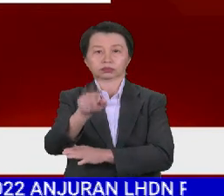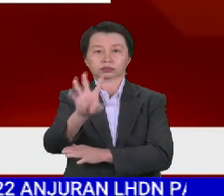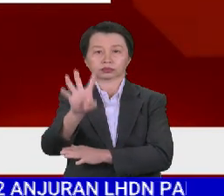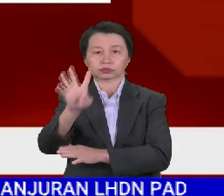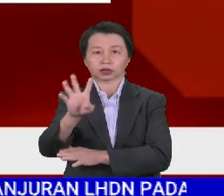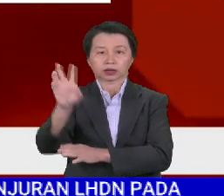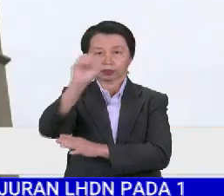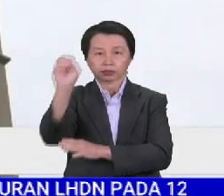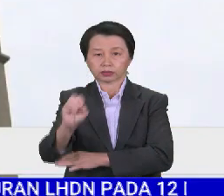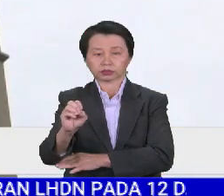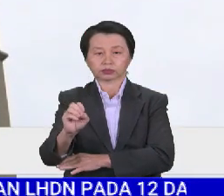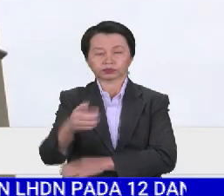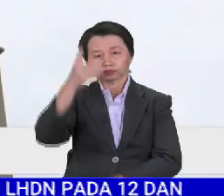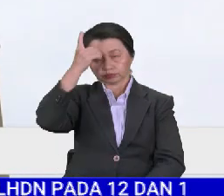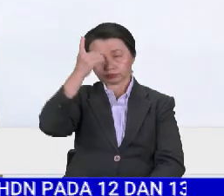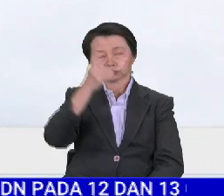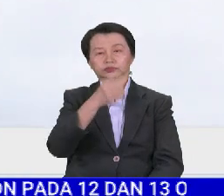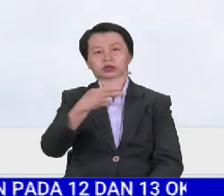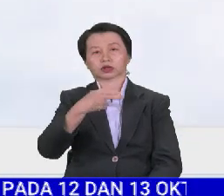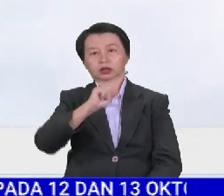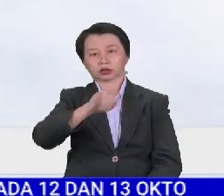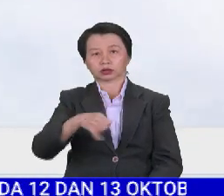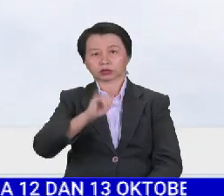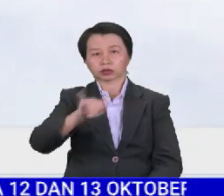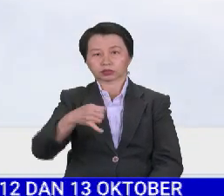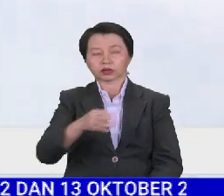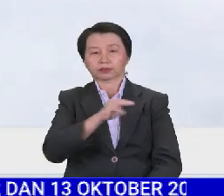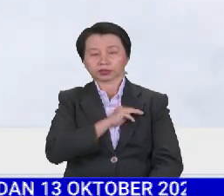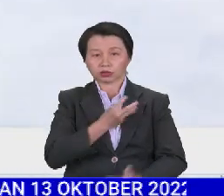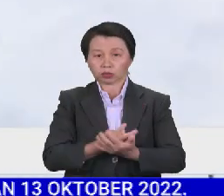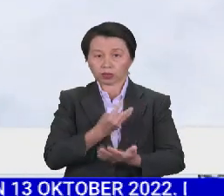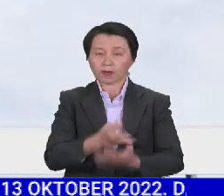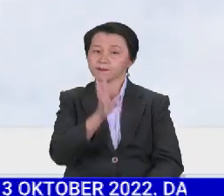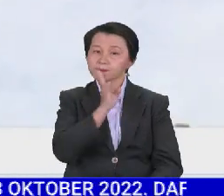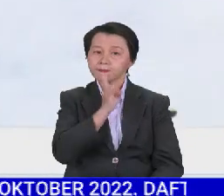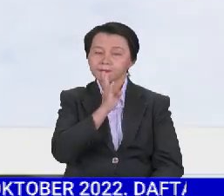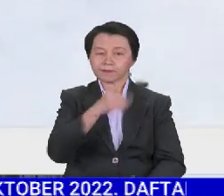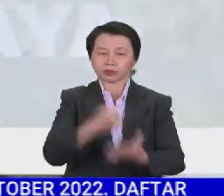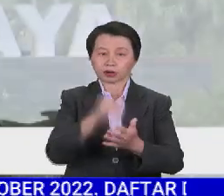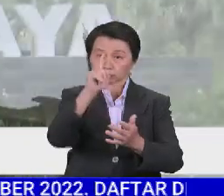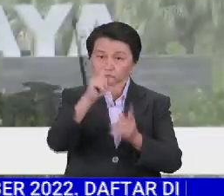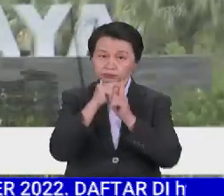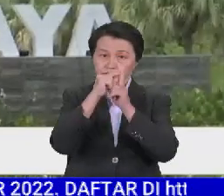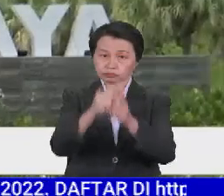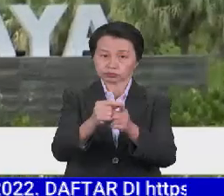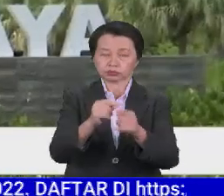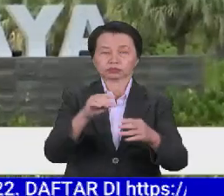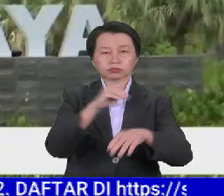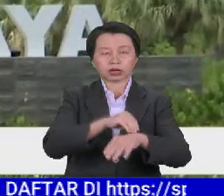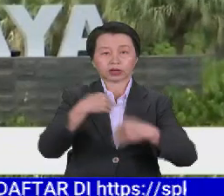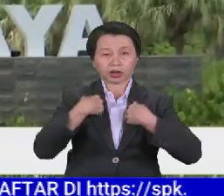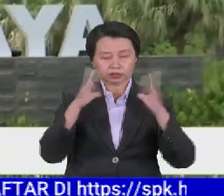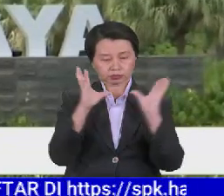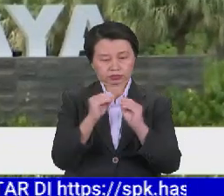4400 Datu Aji yang juga Menteri Keuangan Negeri menyatakan demikian dalam satu kenyataan ketika memperusikan